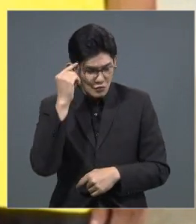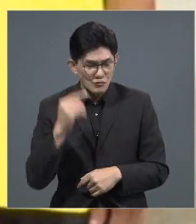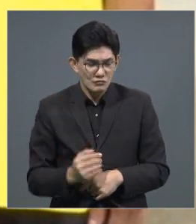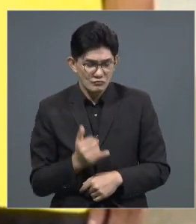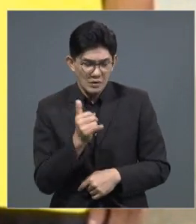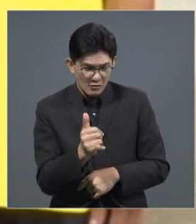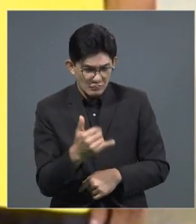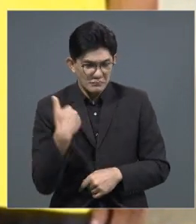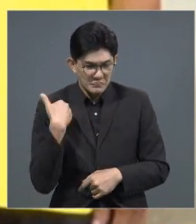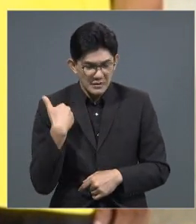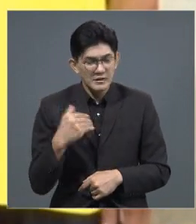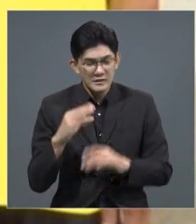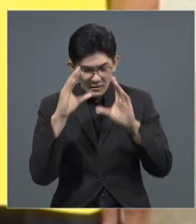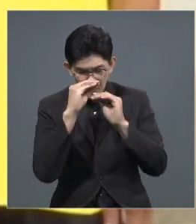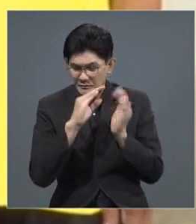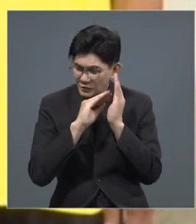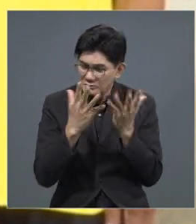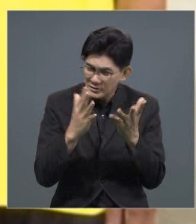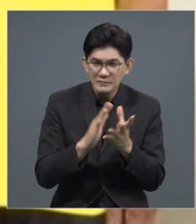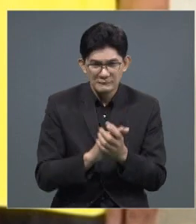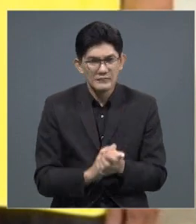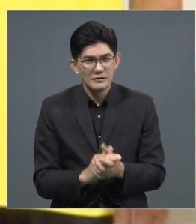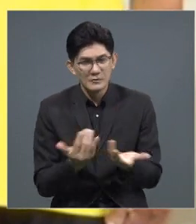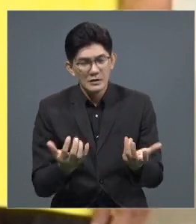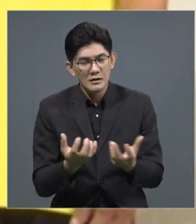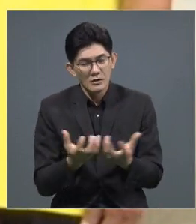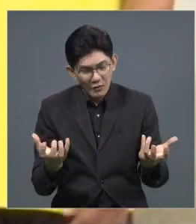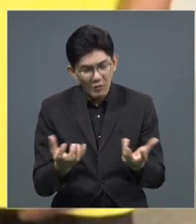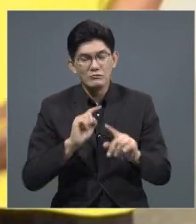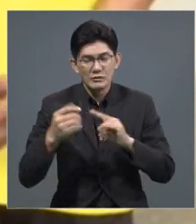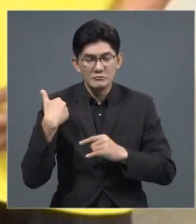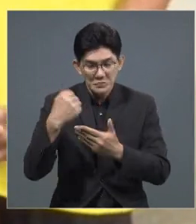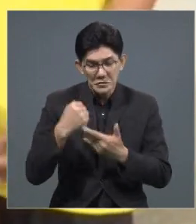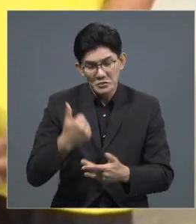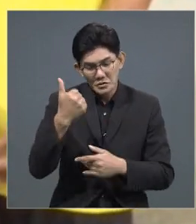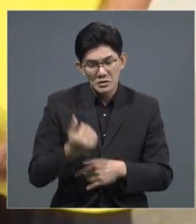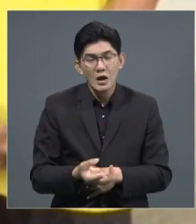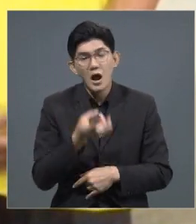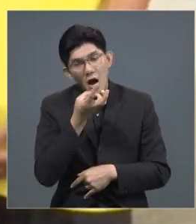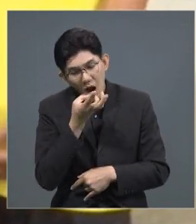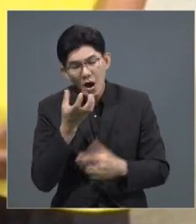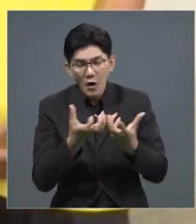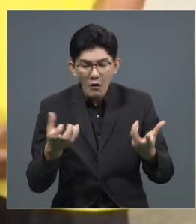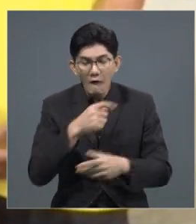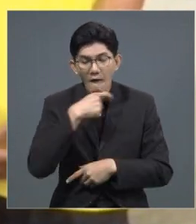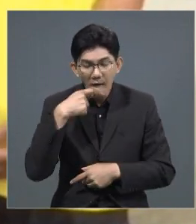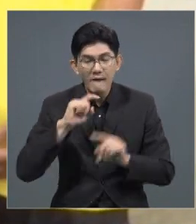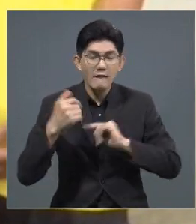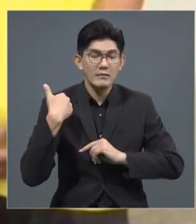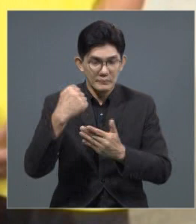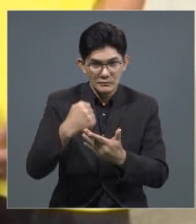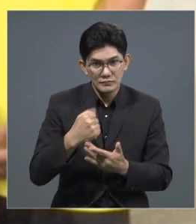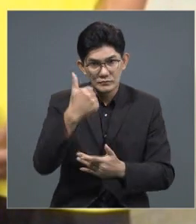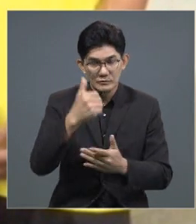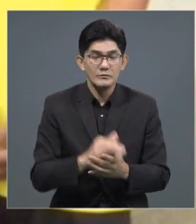ก็อืก็นอนเวลามาแล้วก็จะช่วยได้เยอะนะมีข้าวมีพวกของแห้งอะไรเงี้ยก็บรรเทากันไปก่อนค่ะ